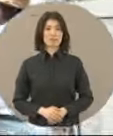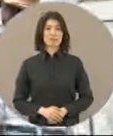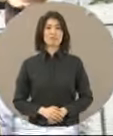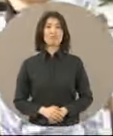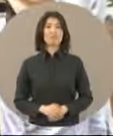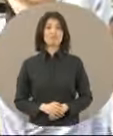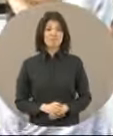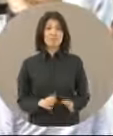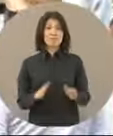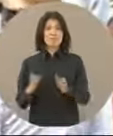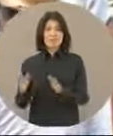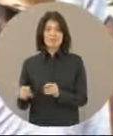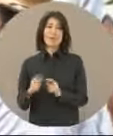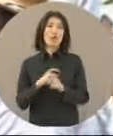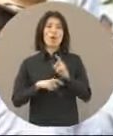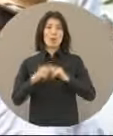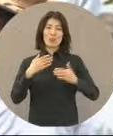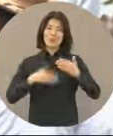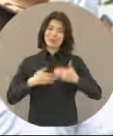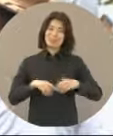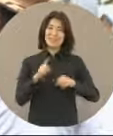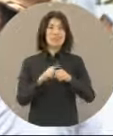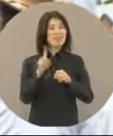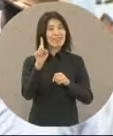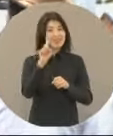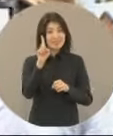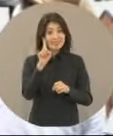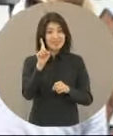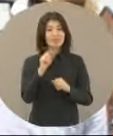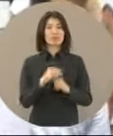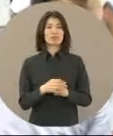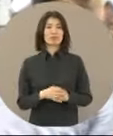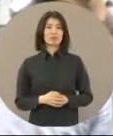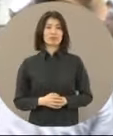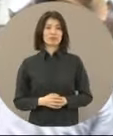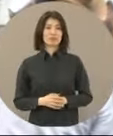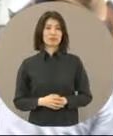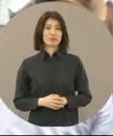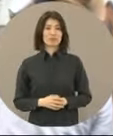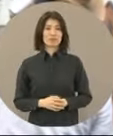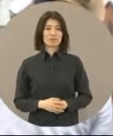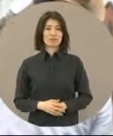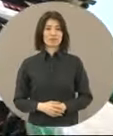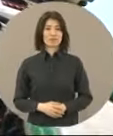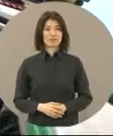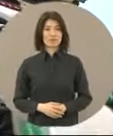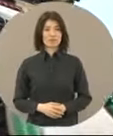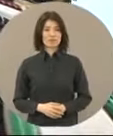それでは川越祭りをもっと楽しむために次はこれに注目してみましょう。